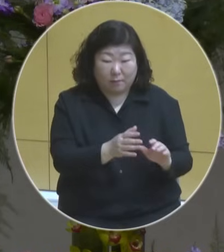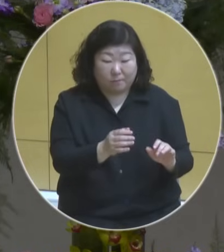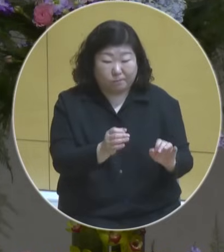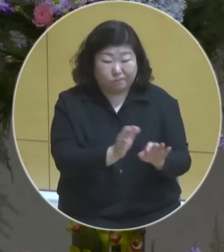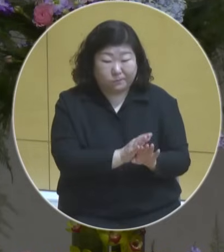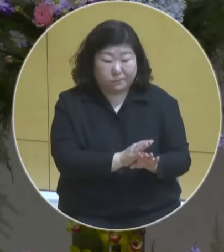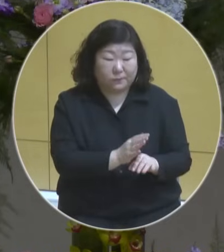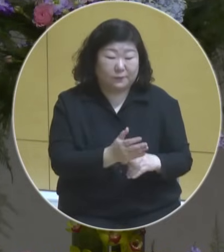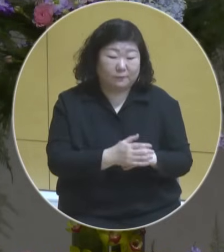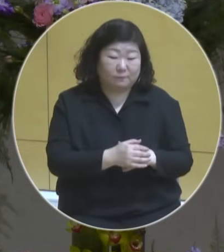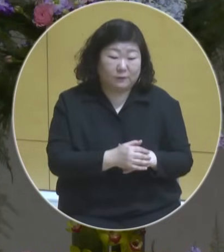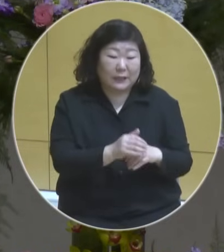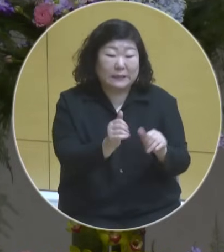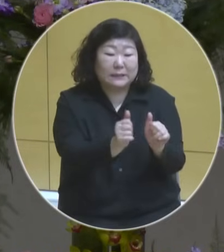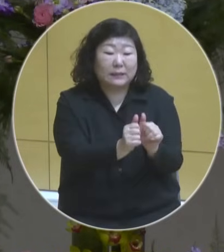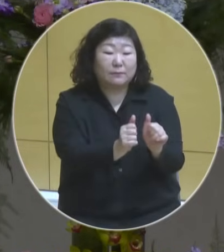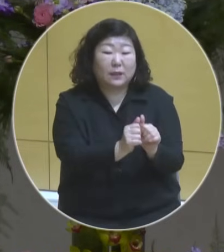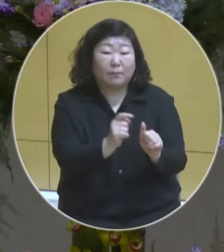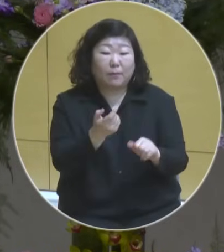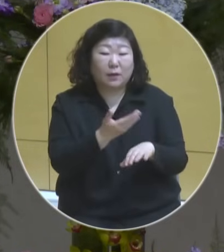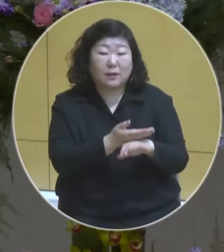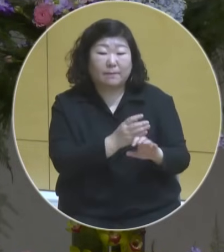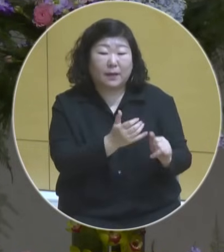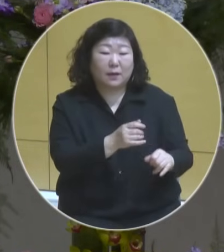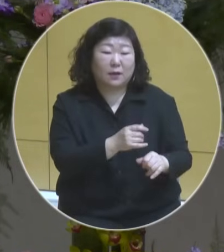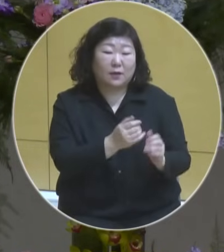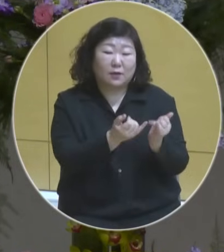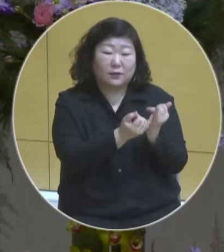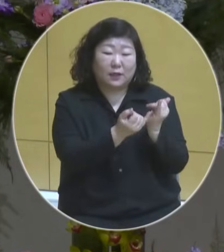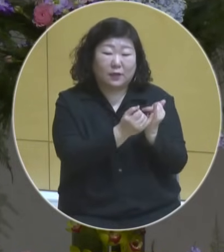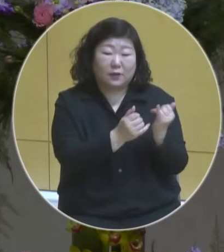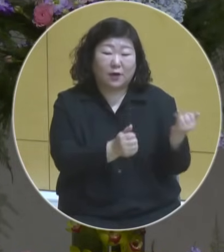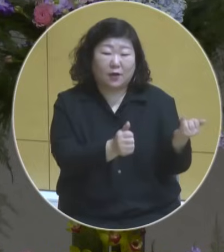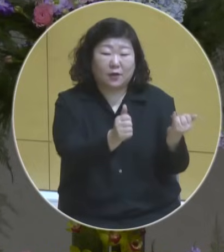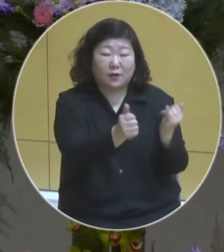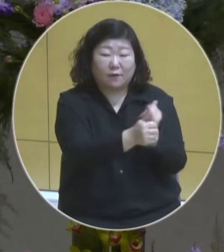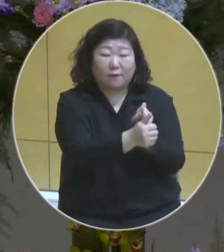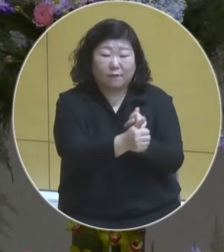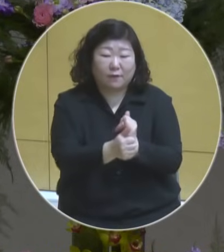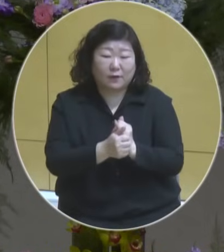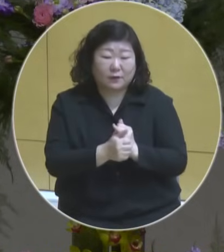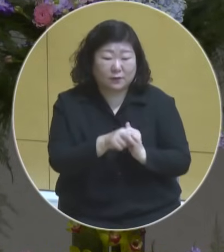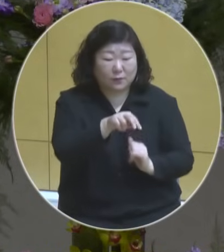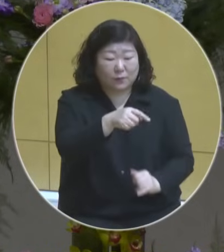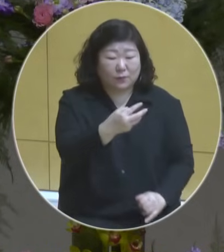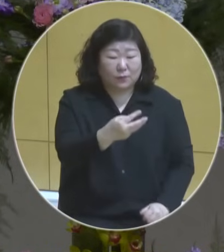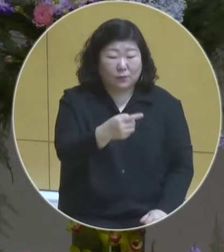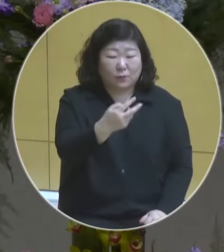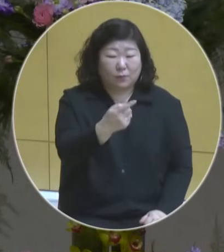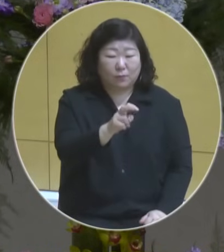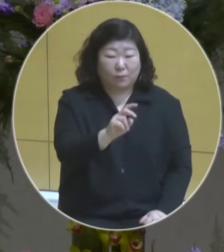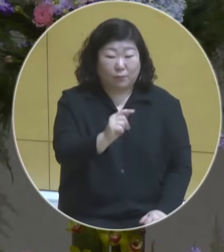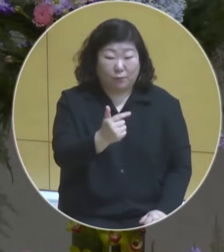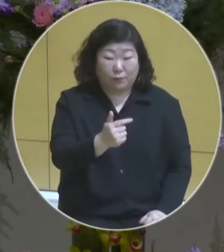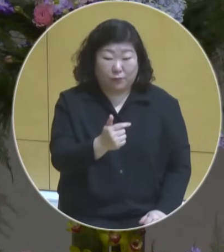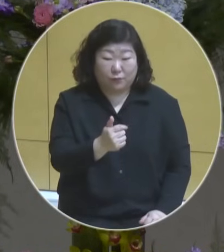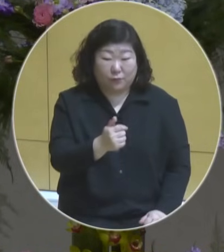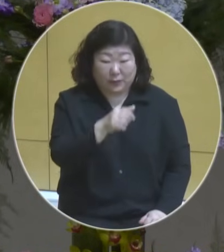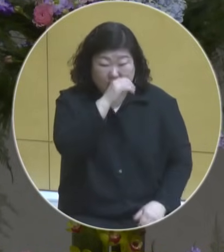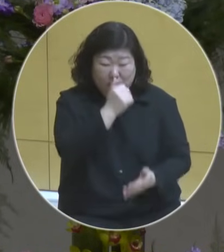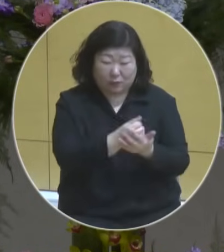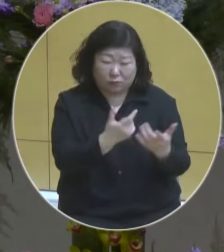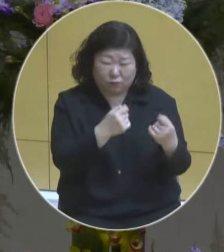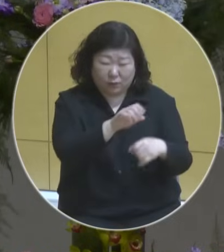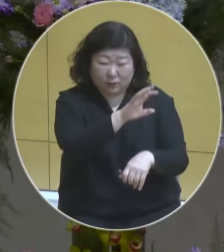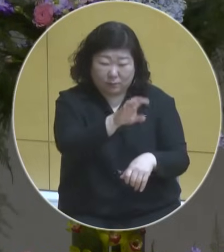그리고 남자들은 이방의 여인들과 결혼하면서 솔로몬이 범했던 범죄를 다시 범했고